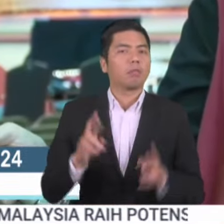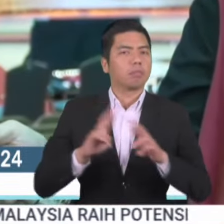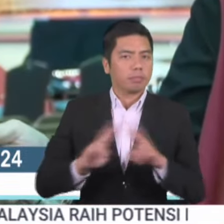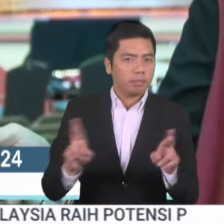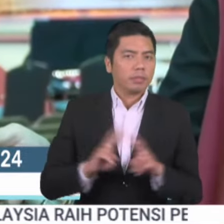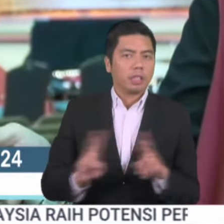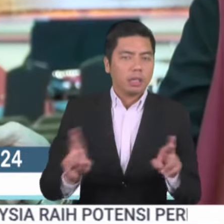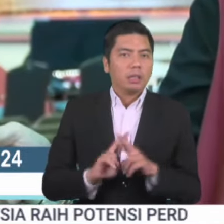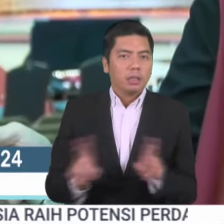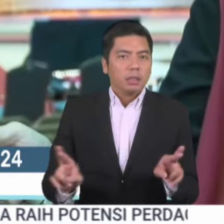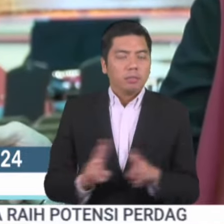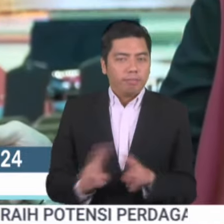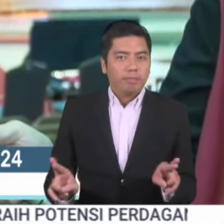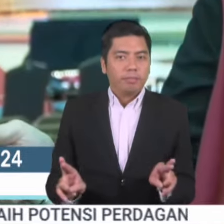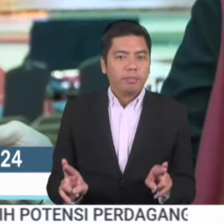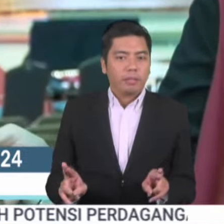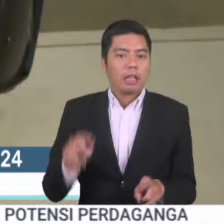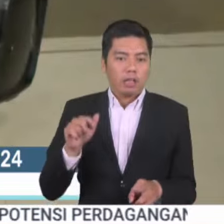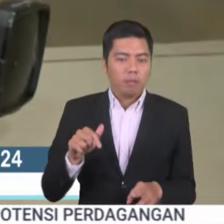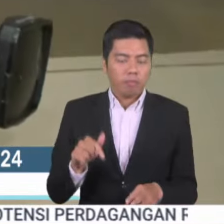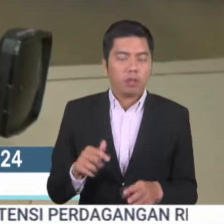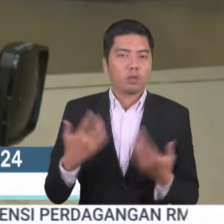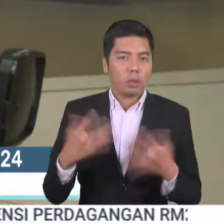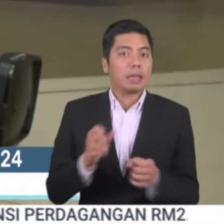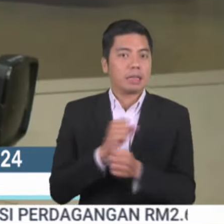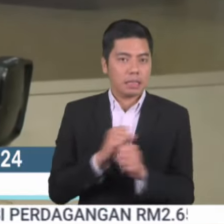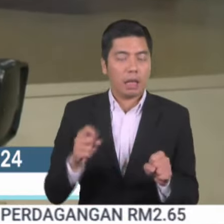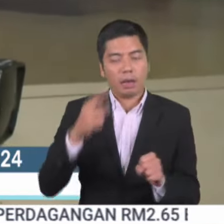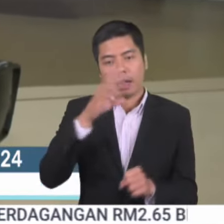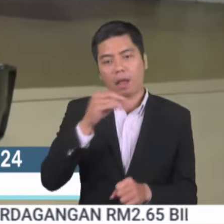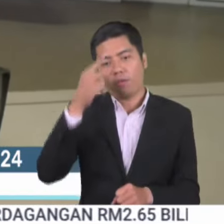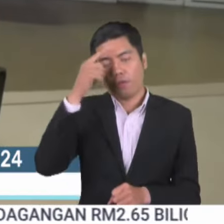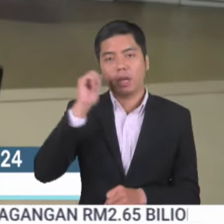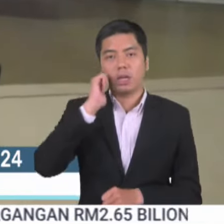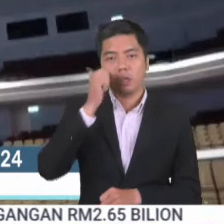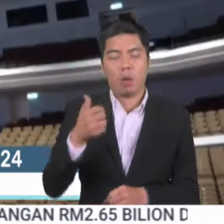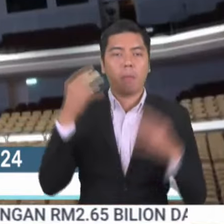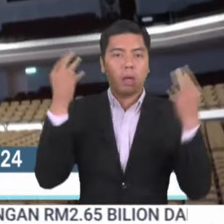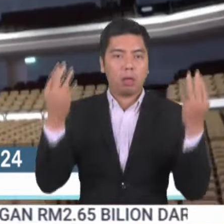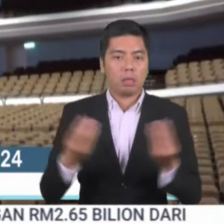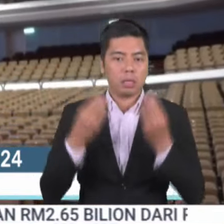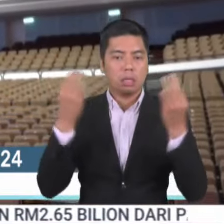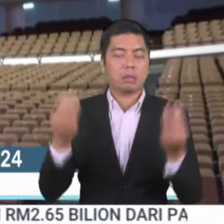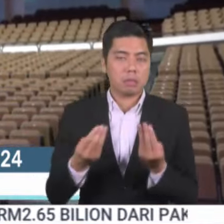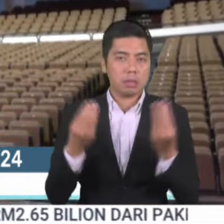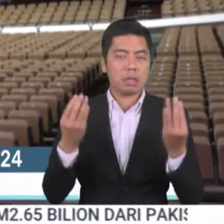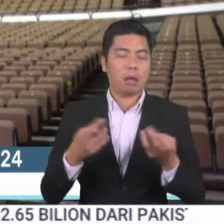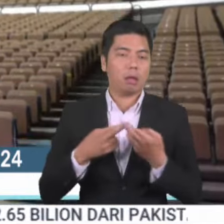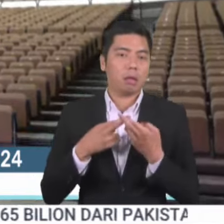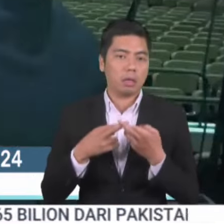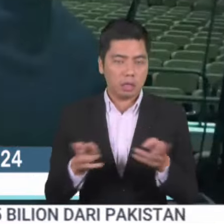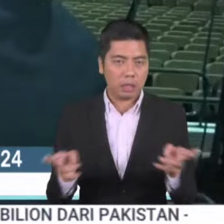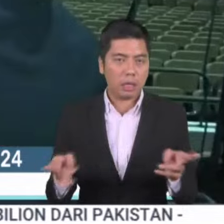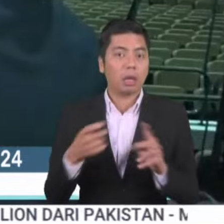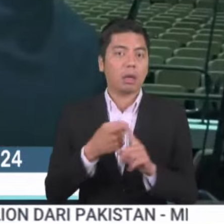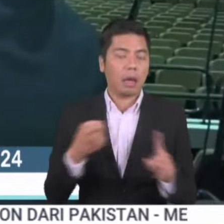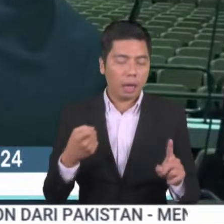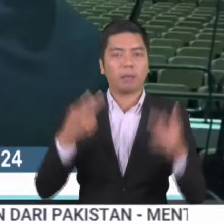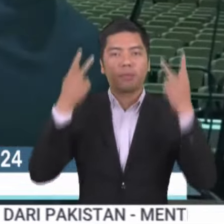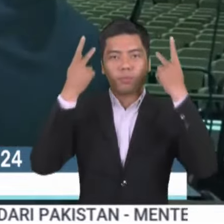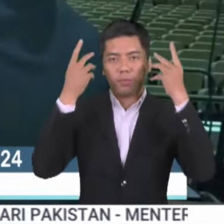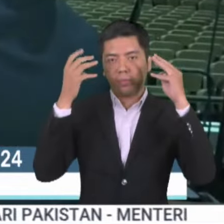persiapannya tu memang orang kata day to night lah. Dan untuk esok insya-Allah majlis ini akan disempurnakan majlis pembukaannya oleh Perdana